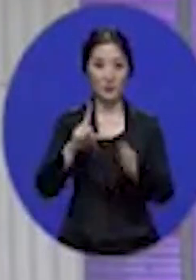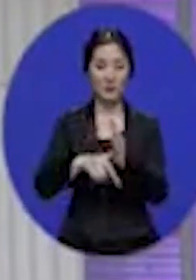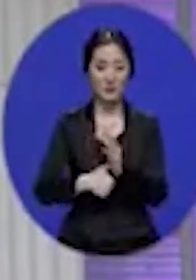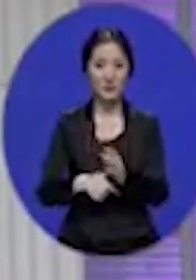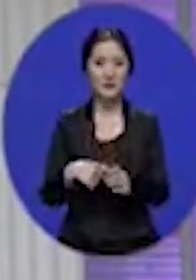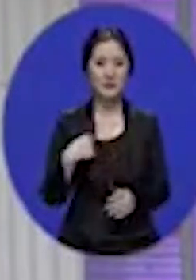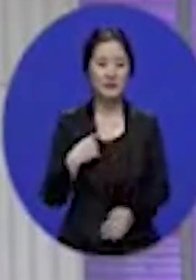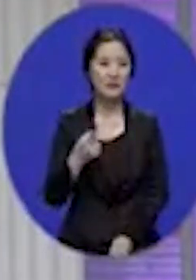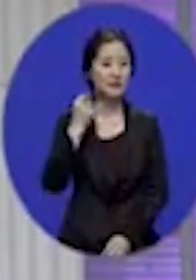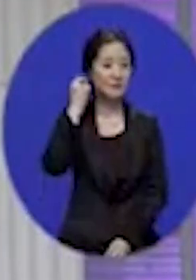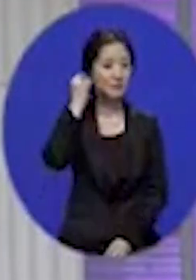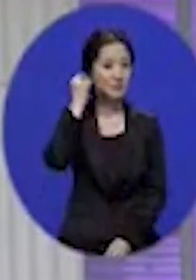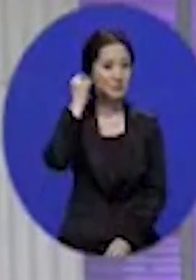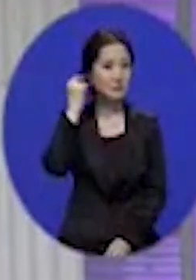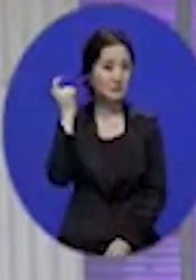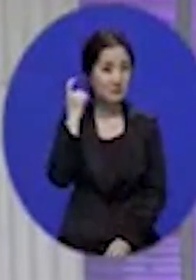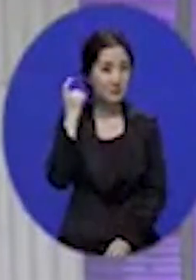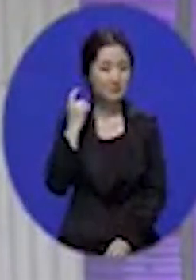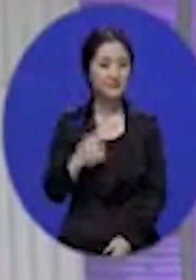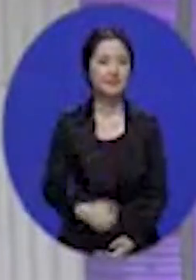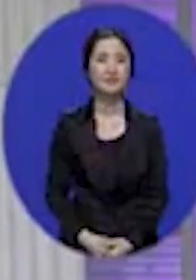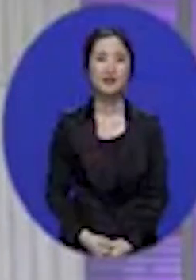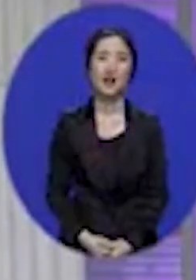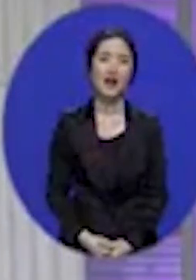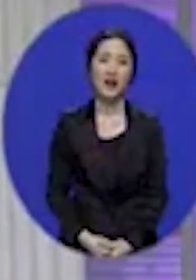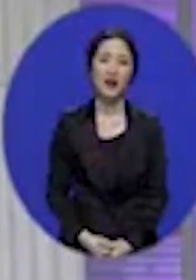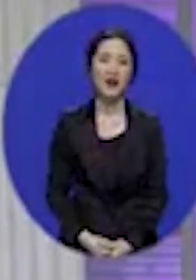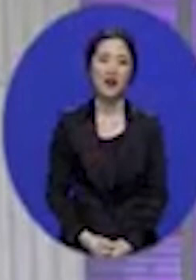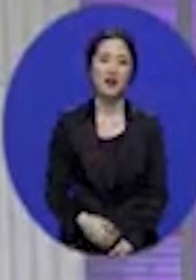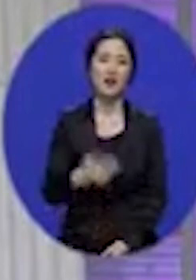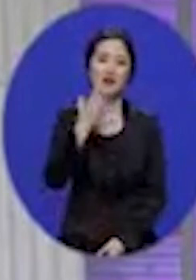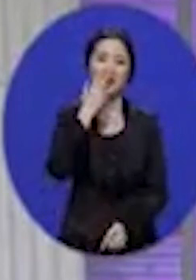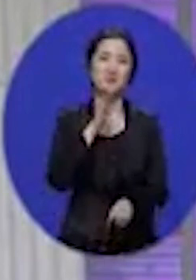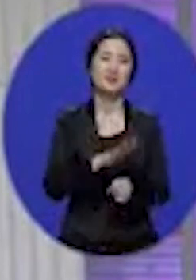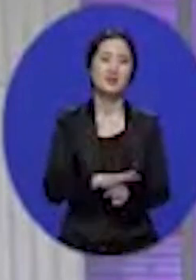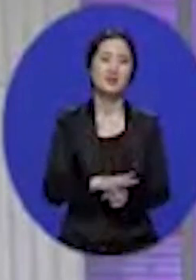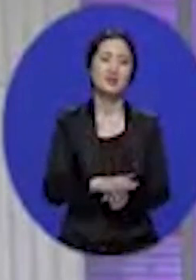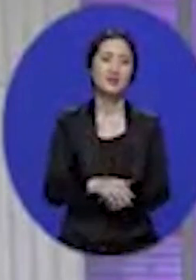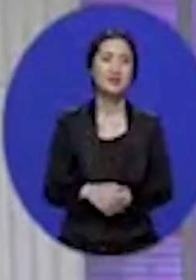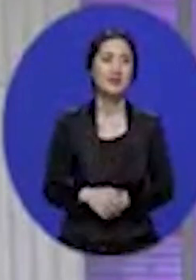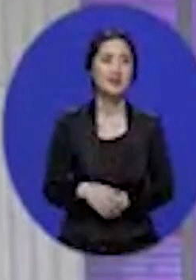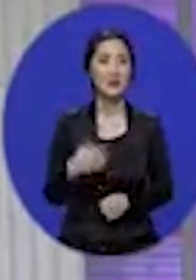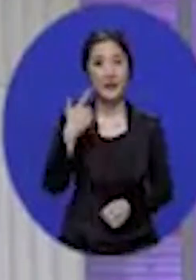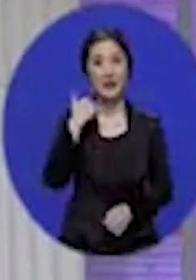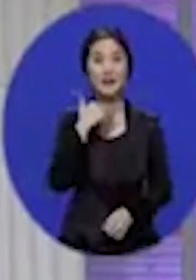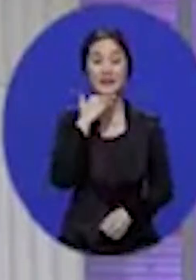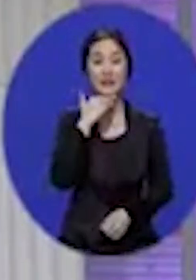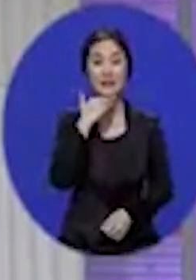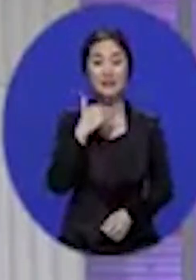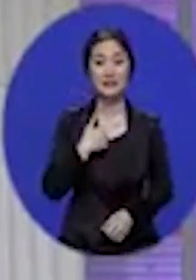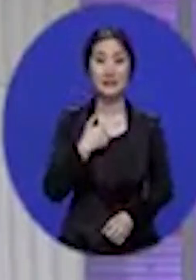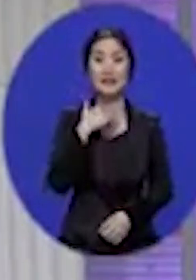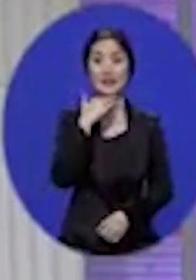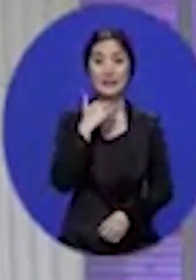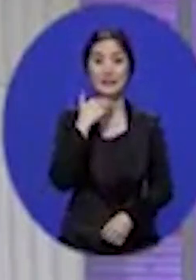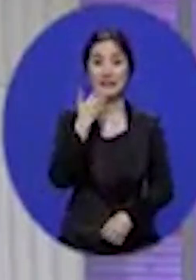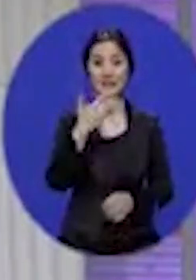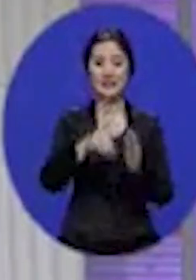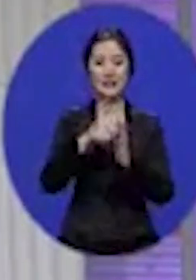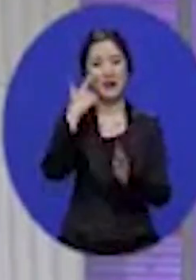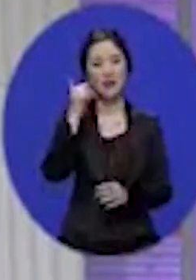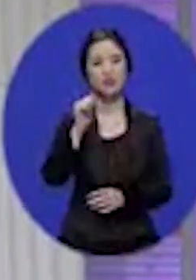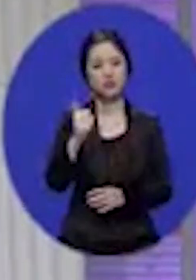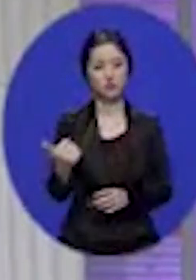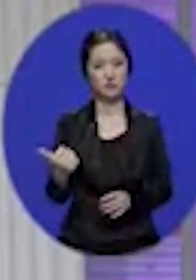한번 해본 거 아니에요. 이야, 너무 한심해서 제가 9살 때 아버지 돌아가신 이후로 가장 큰 통곡을